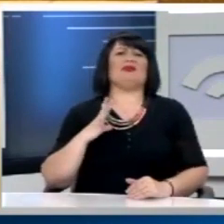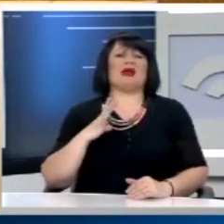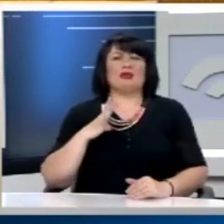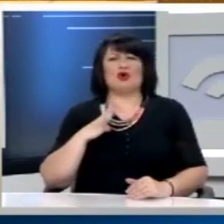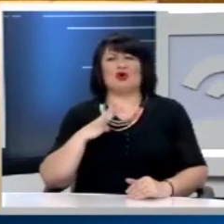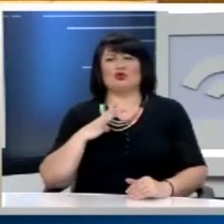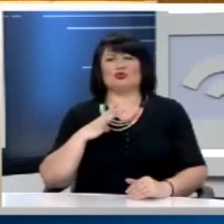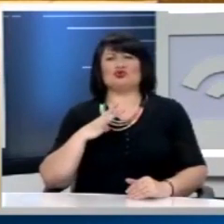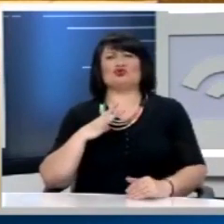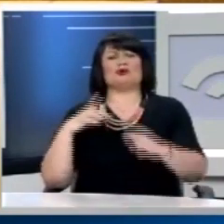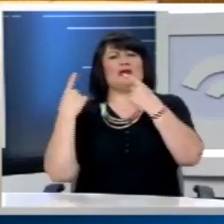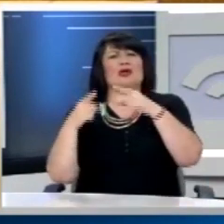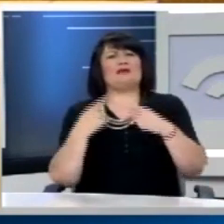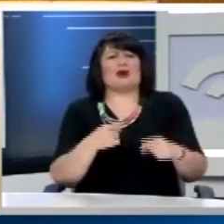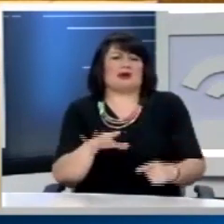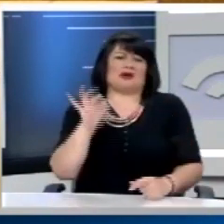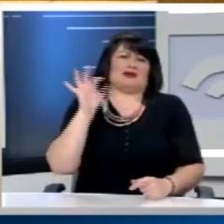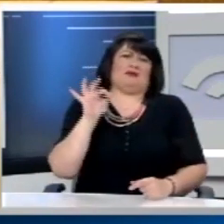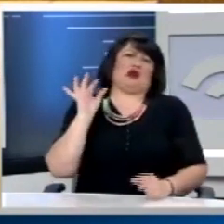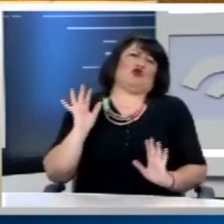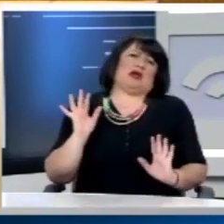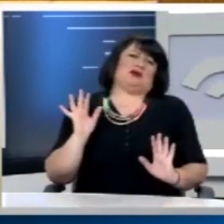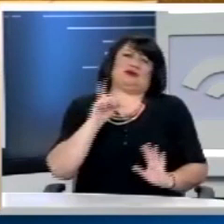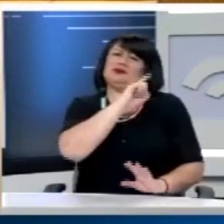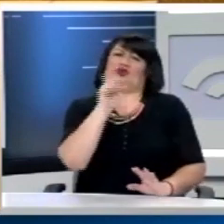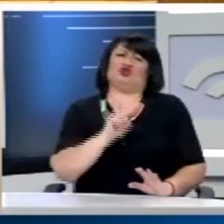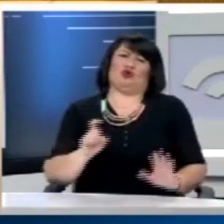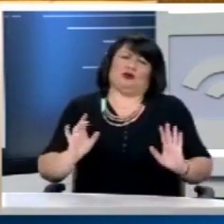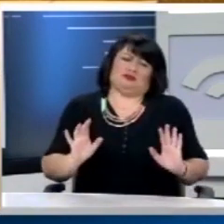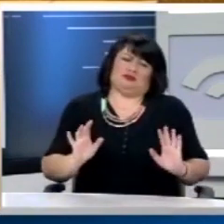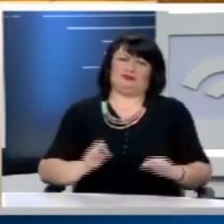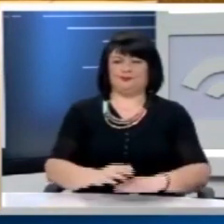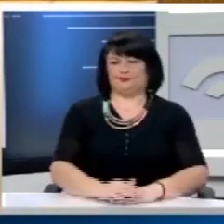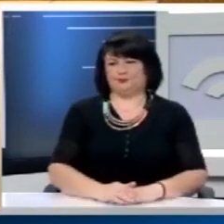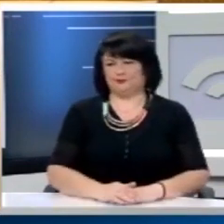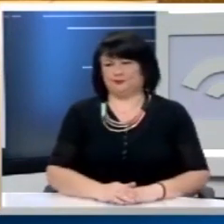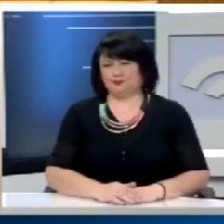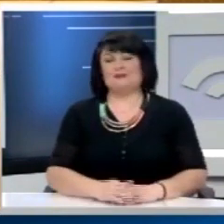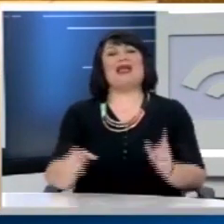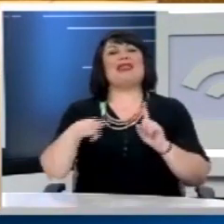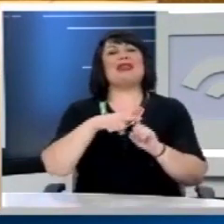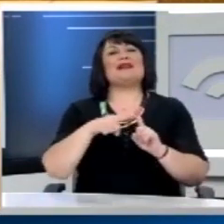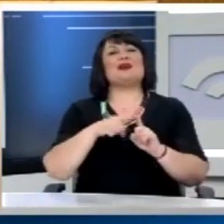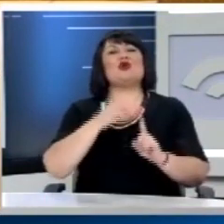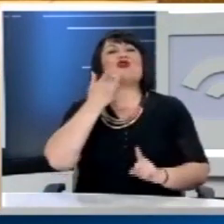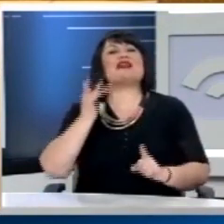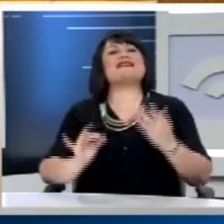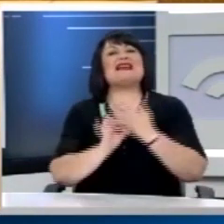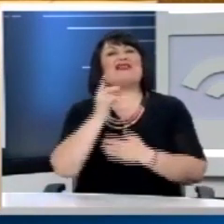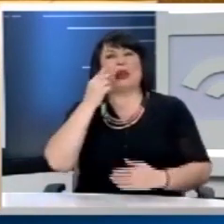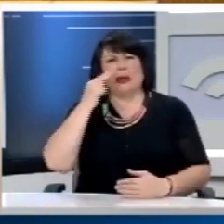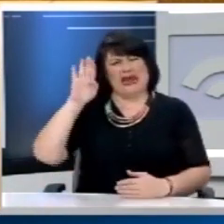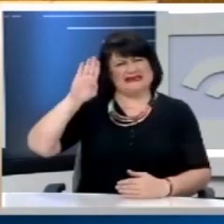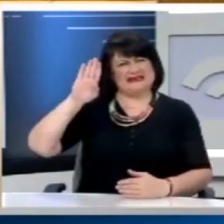κάνουν διαφορετικές επιλογές στη ζωή τους. Το θετικό γεγονός ότι η ναζιστική Χρυσή Αυγή έμεινε εκτός